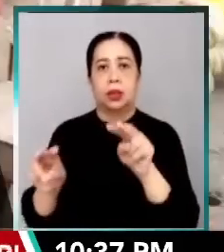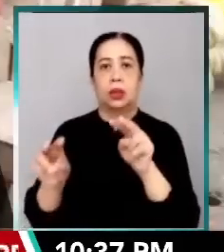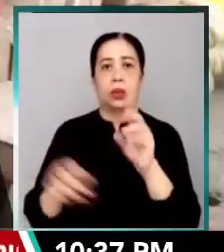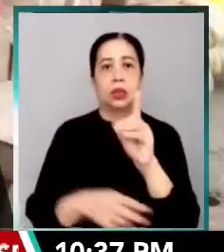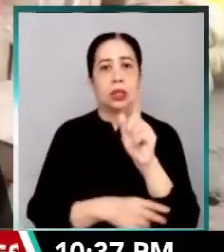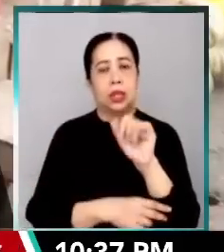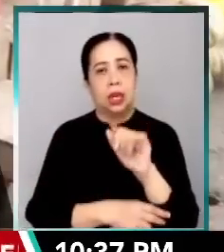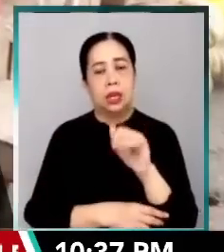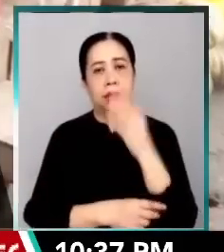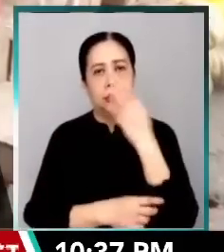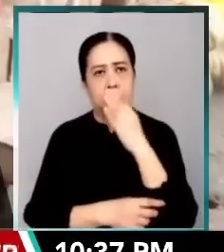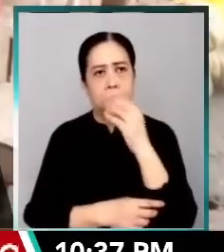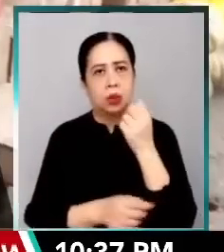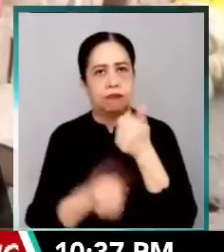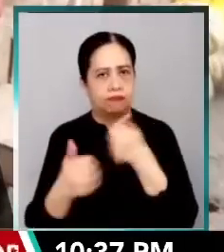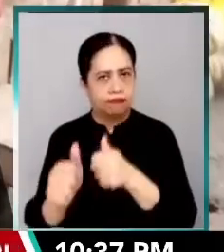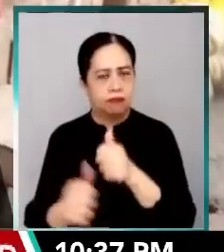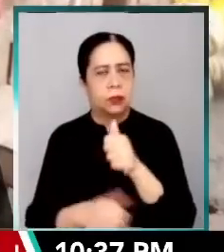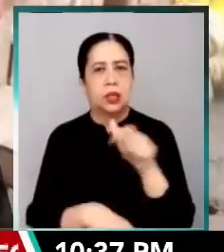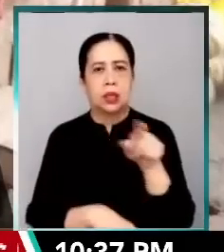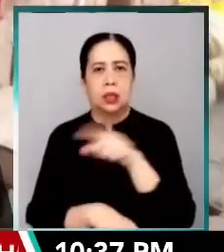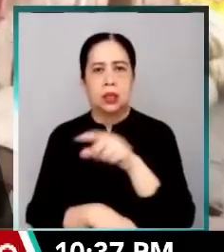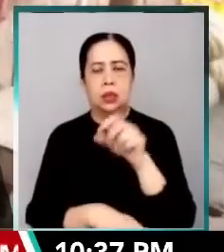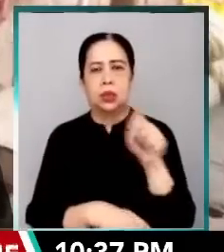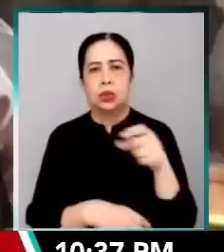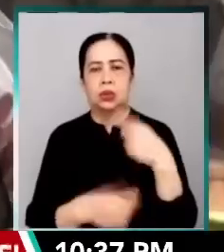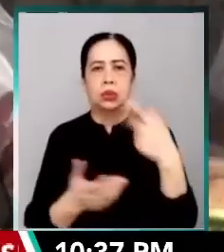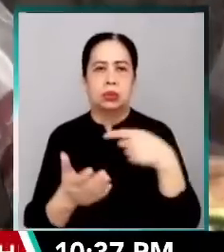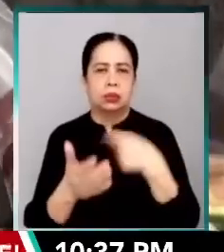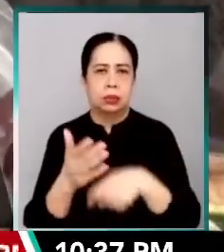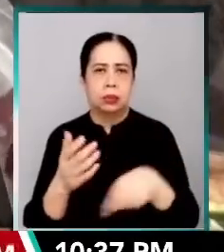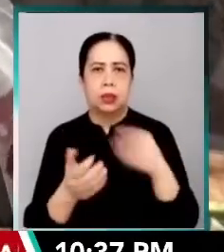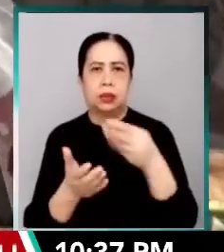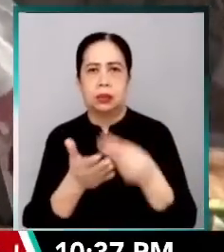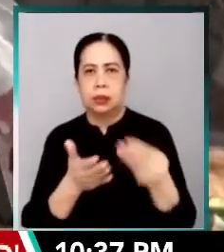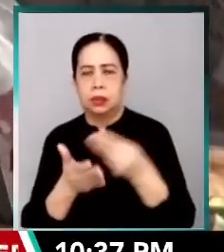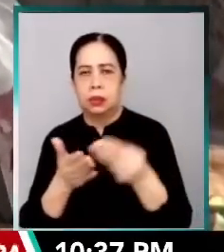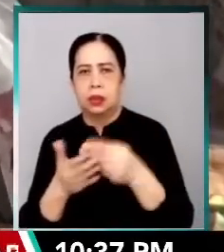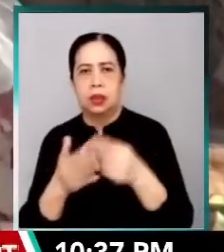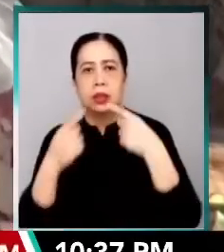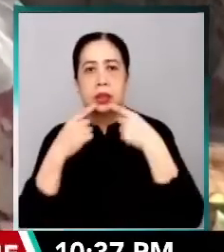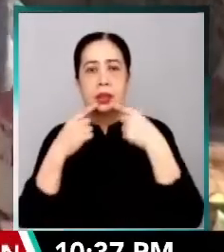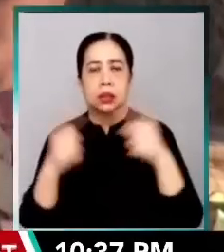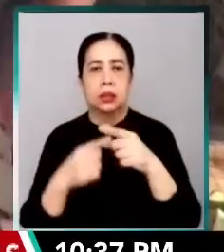tiyaking nasusunod ang price freeze sa mga pangunahing bilihin matapos ideklara ang